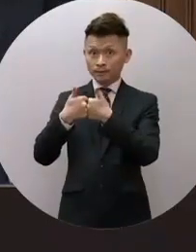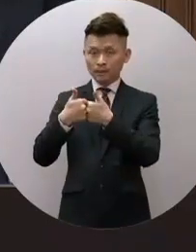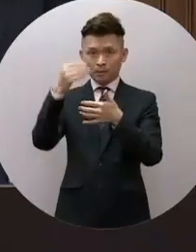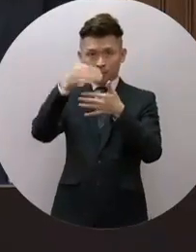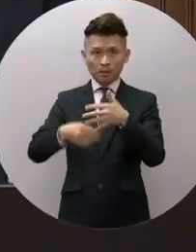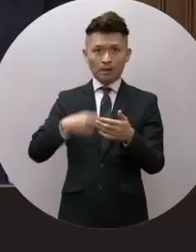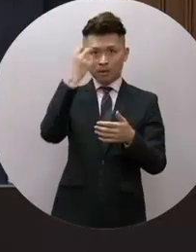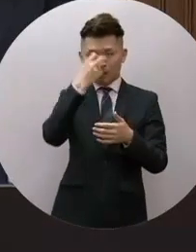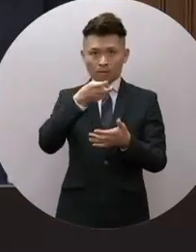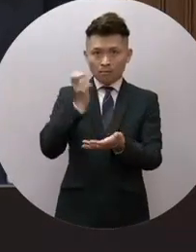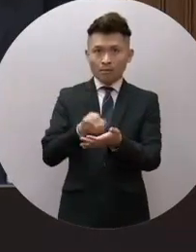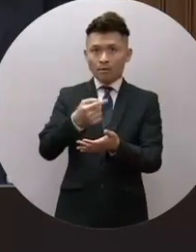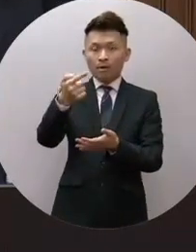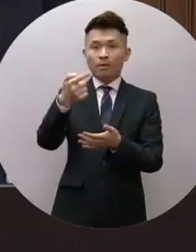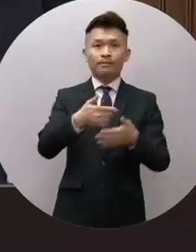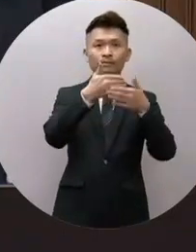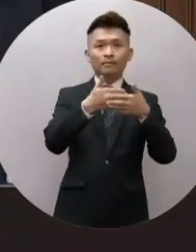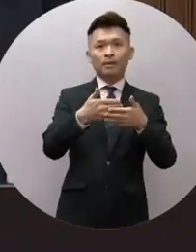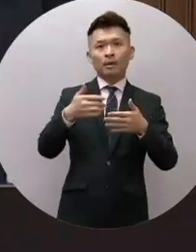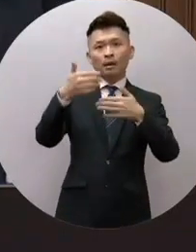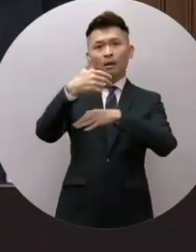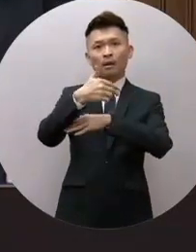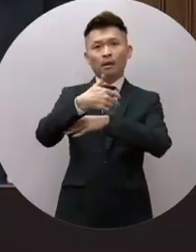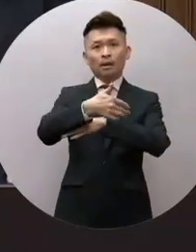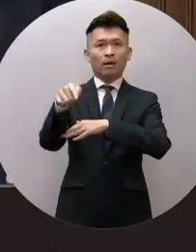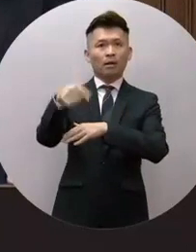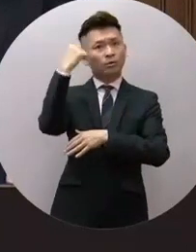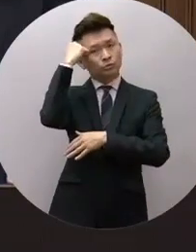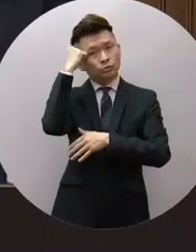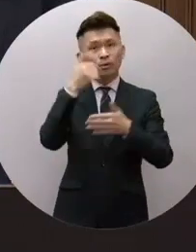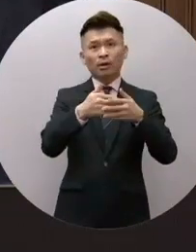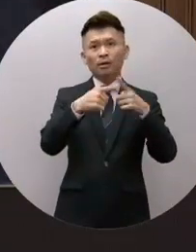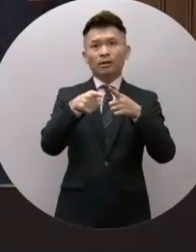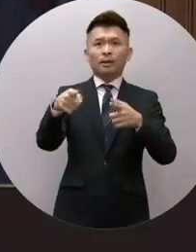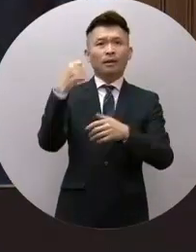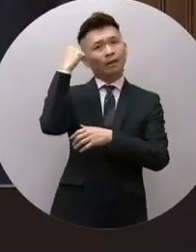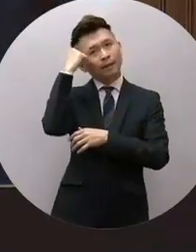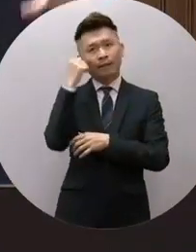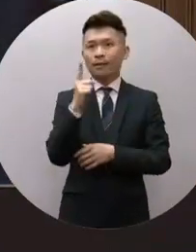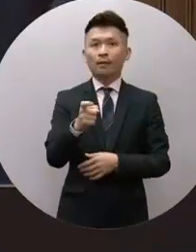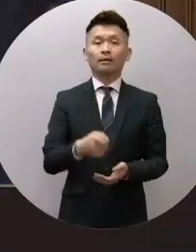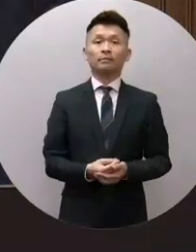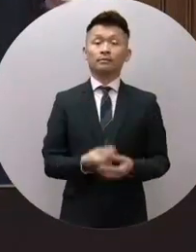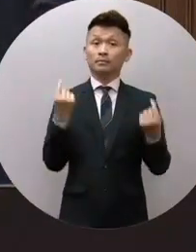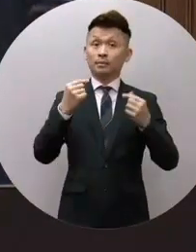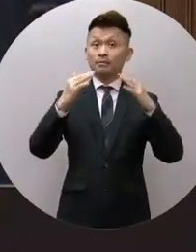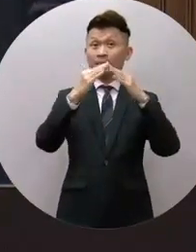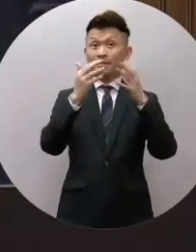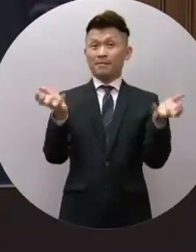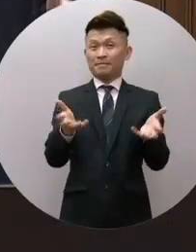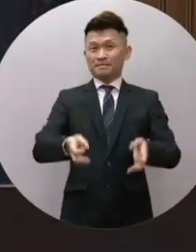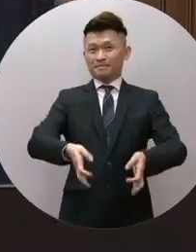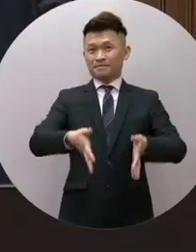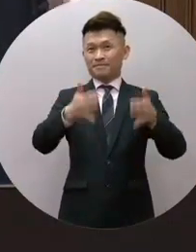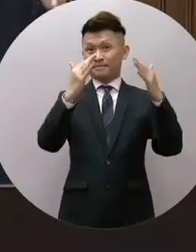非常的严苛，所以有很多的汉人在原乡的汉人，他已经很难再生存下去了。比方说，我今天一个房屋盖在这